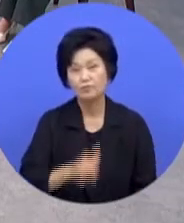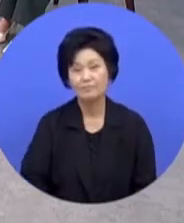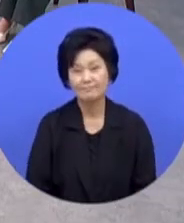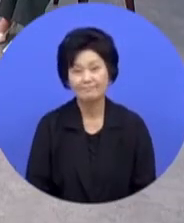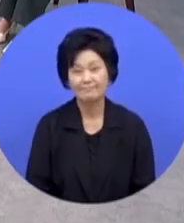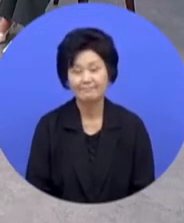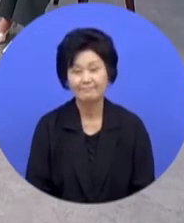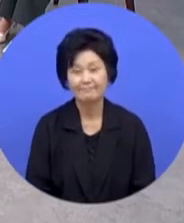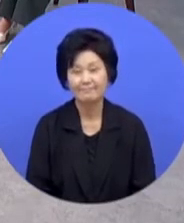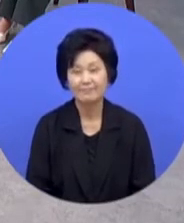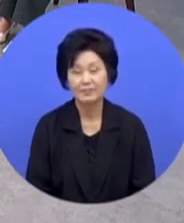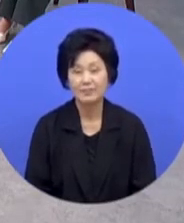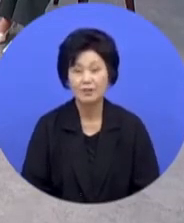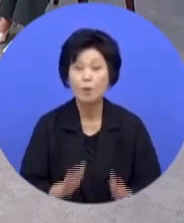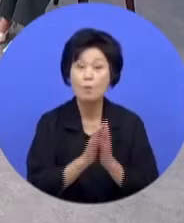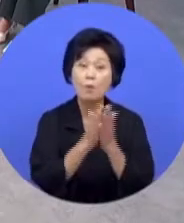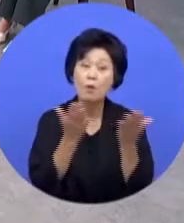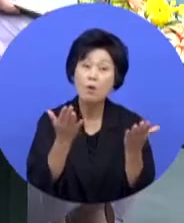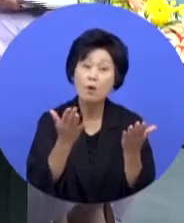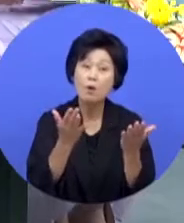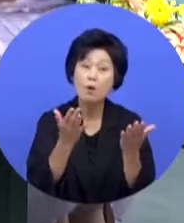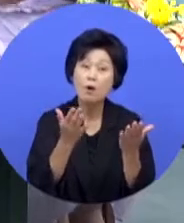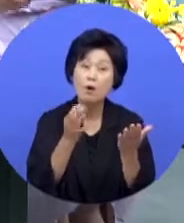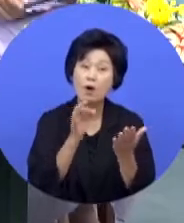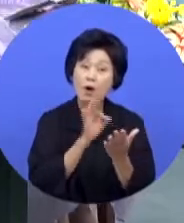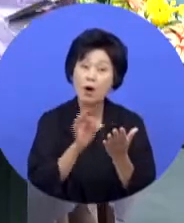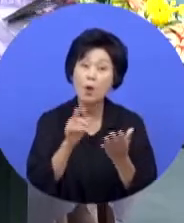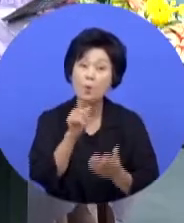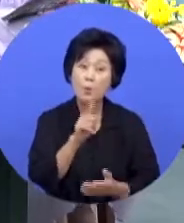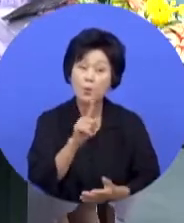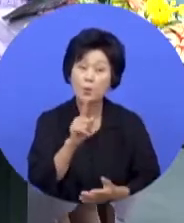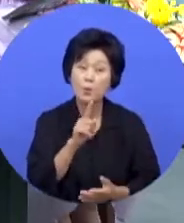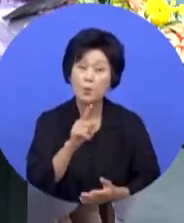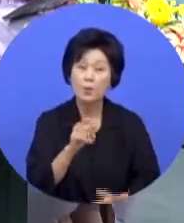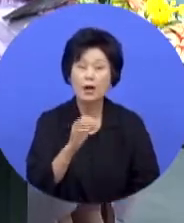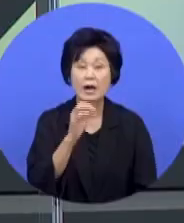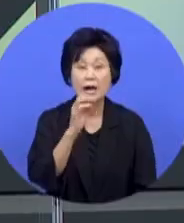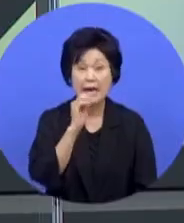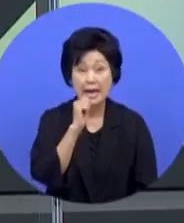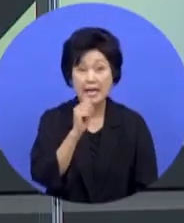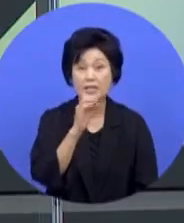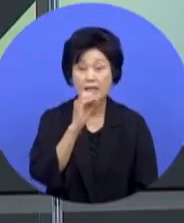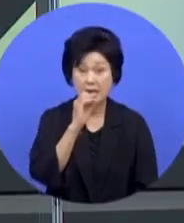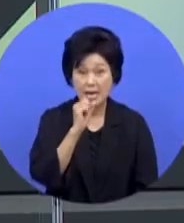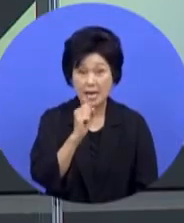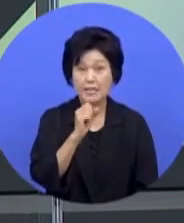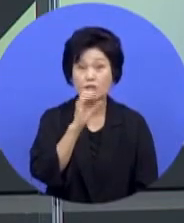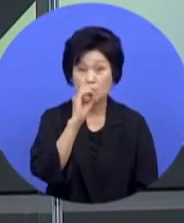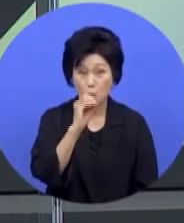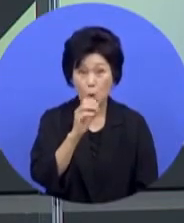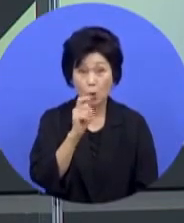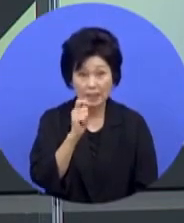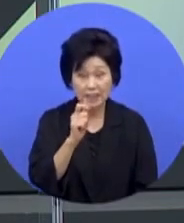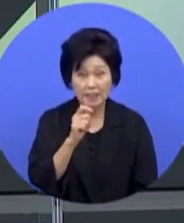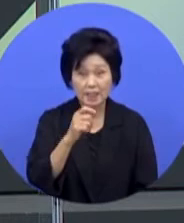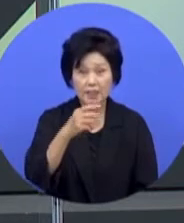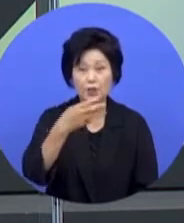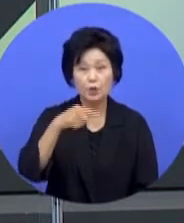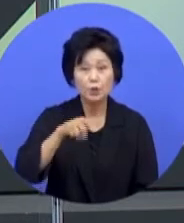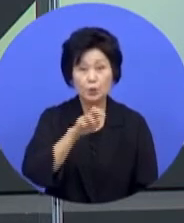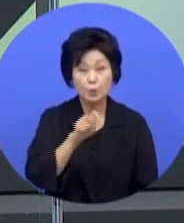아니 그러면은 그럼 교재는 어떻게 글쎄, 사용을 하세요? 교재는 뭘 사용하세요? 이제 SOT 교재를 하고 있습니다. 스크럽 오브 투마루라고 네네.